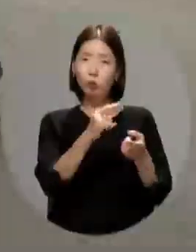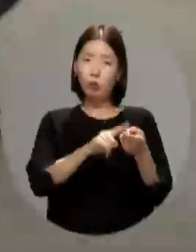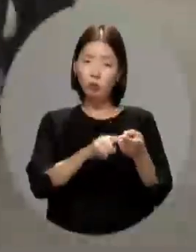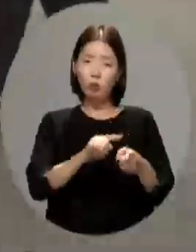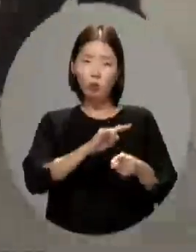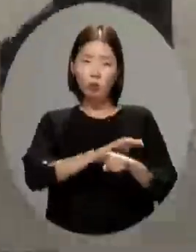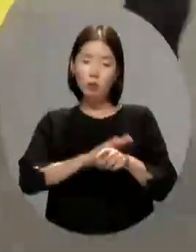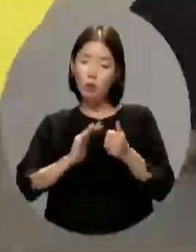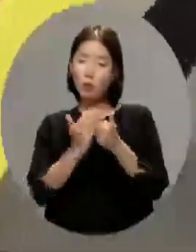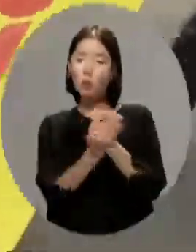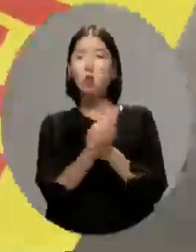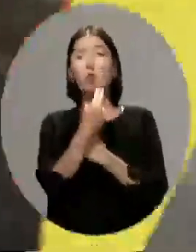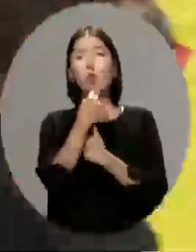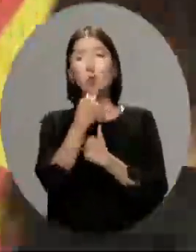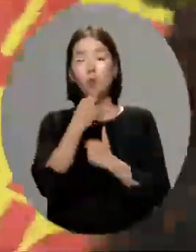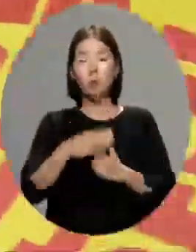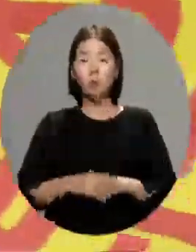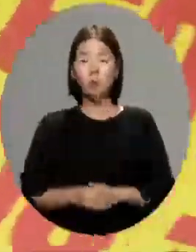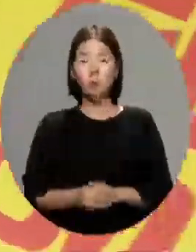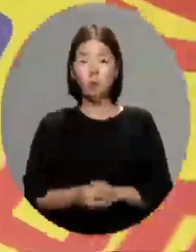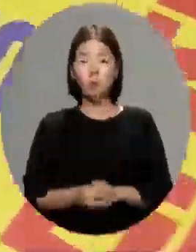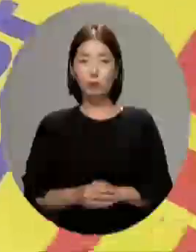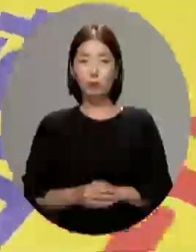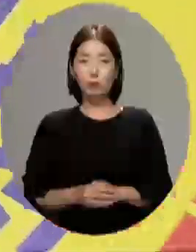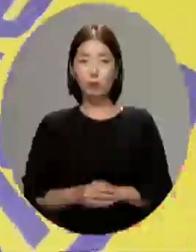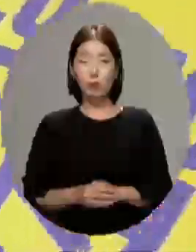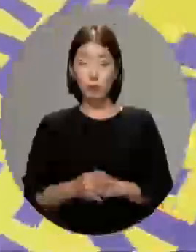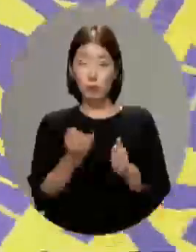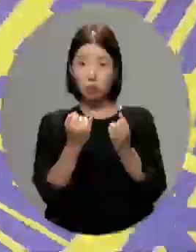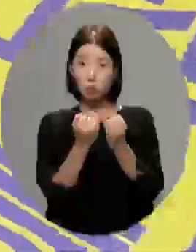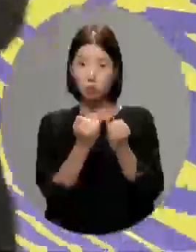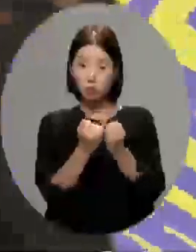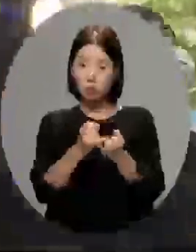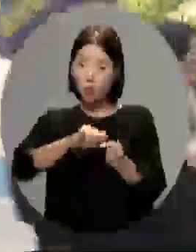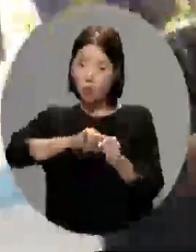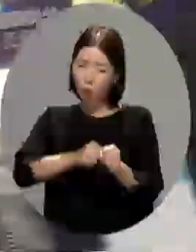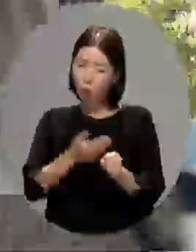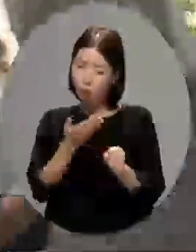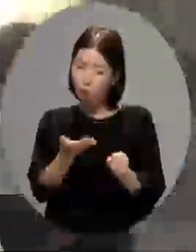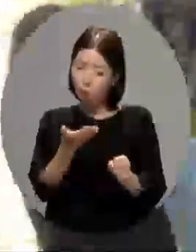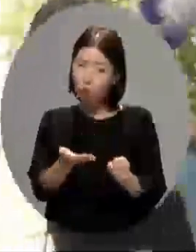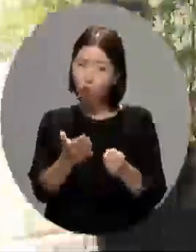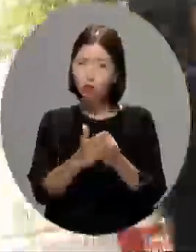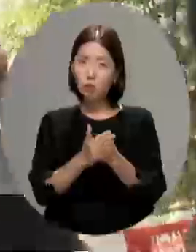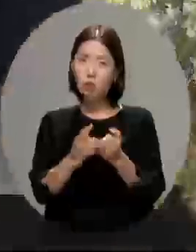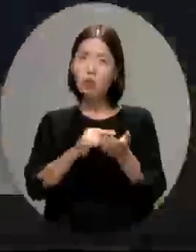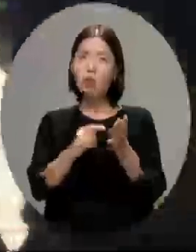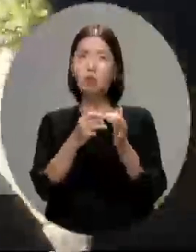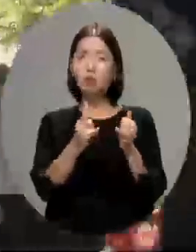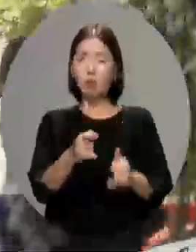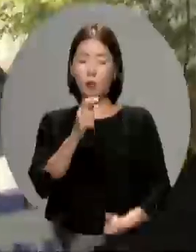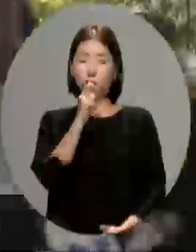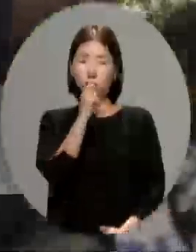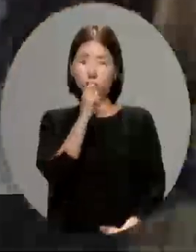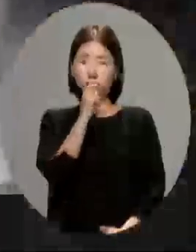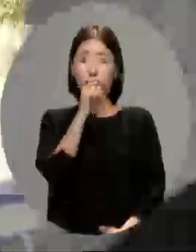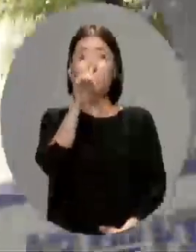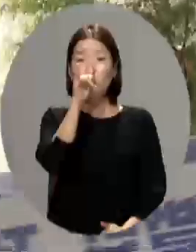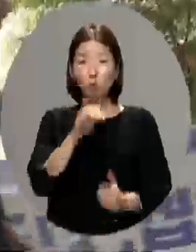제대로 보호하지 못하고 있기 때문입니다. 성매매 여성을 처벌하는 조항 때문에 피해자들이 입을 다물게